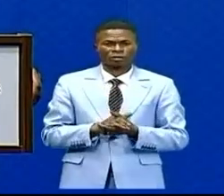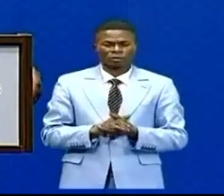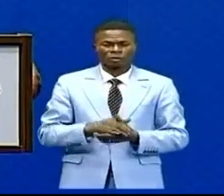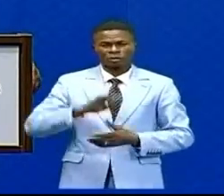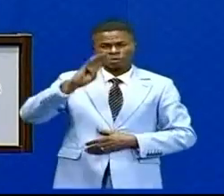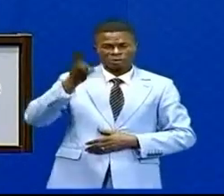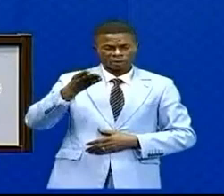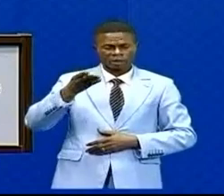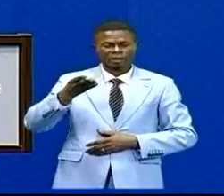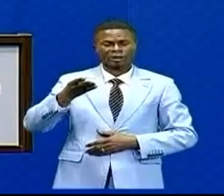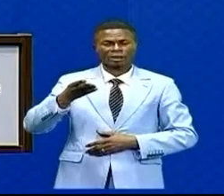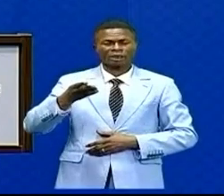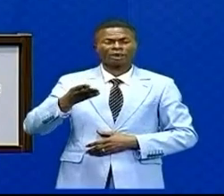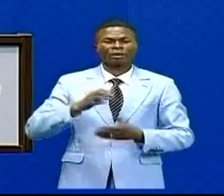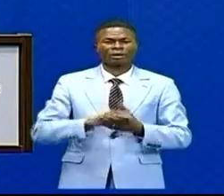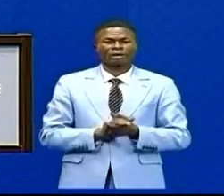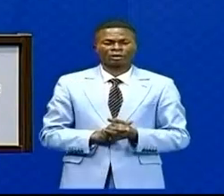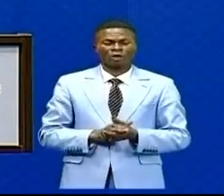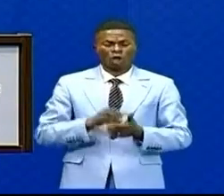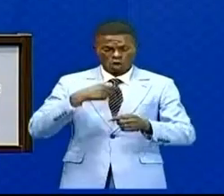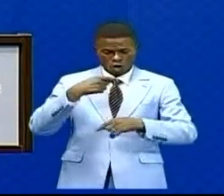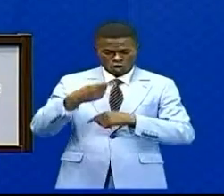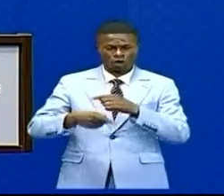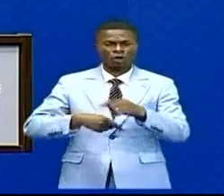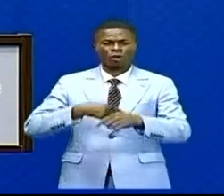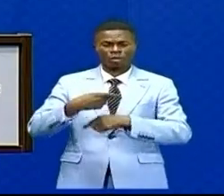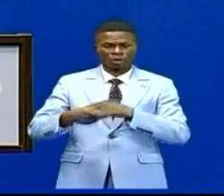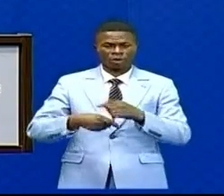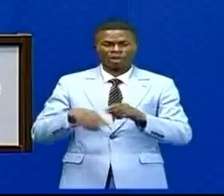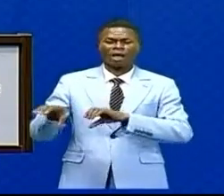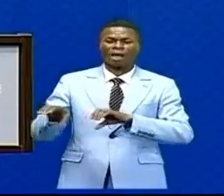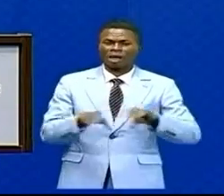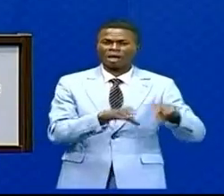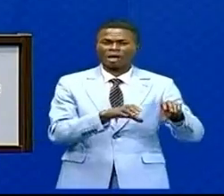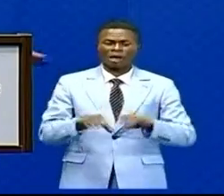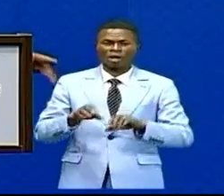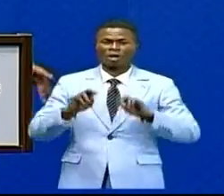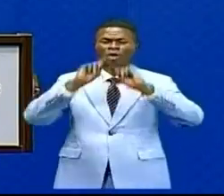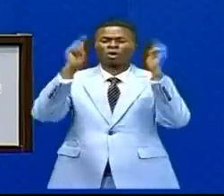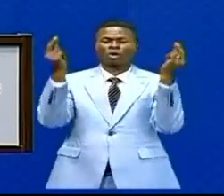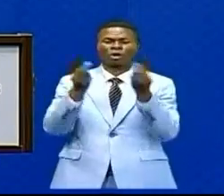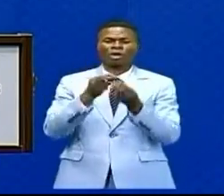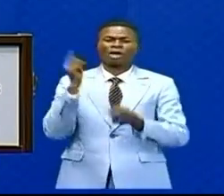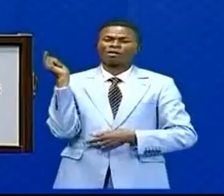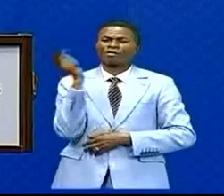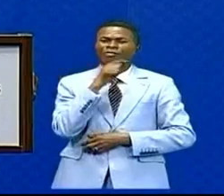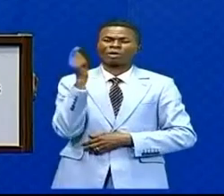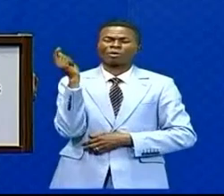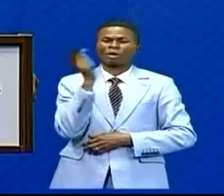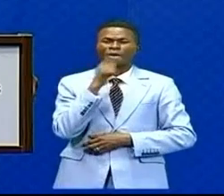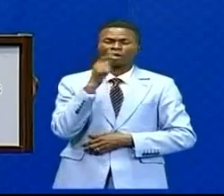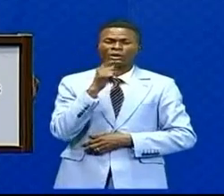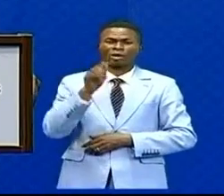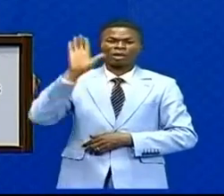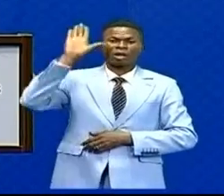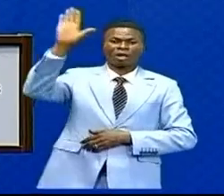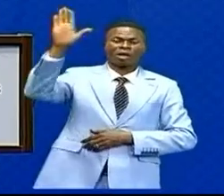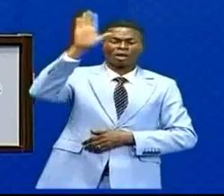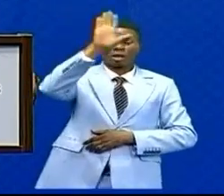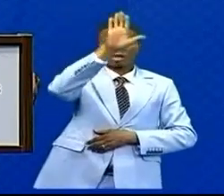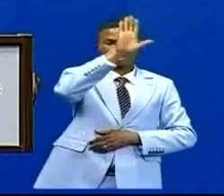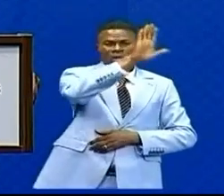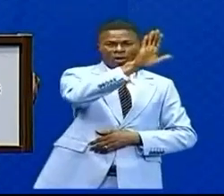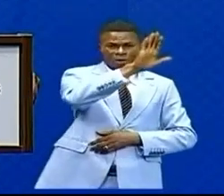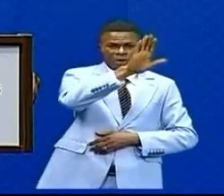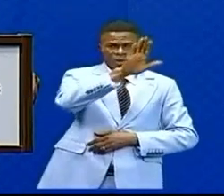4. De la relance des activités de l'usine de fabrication des panneaux préfabriqués